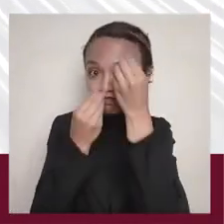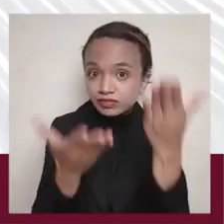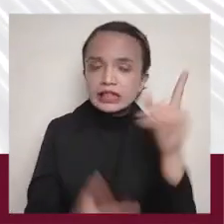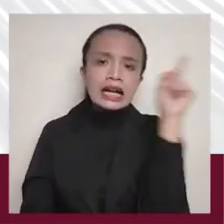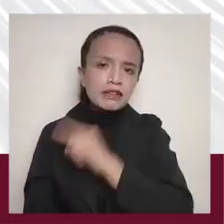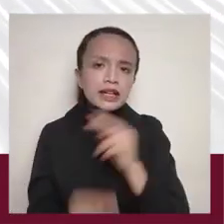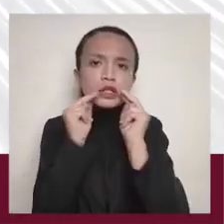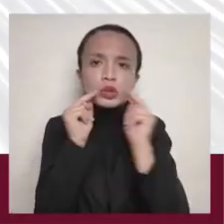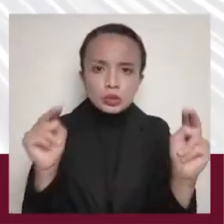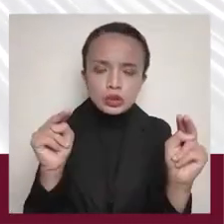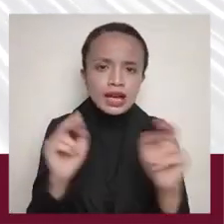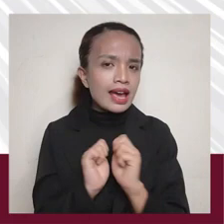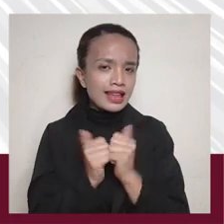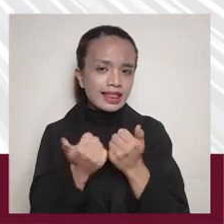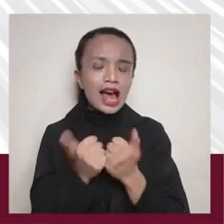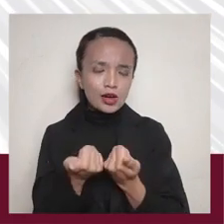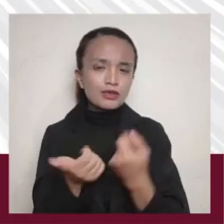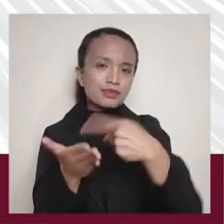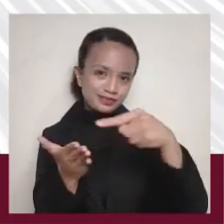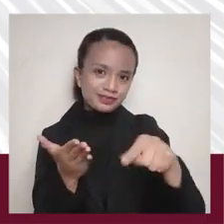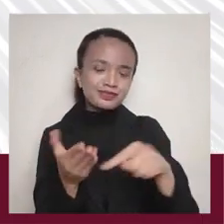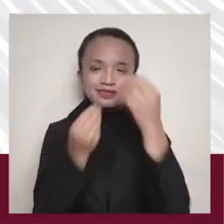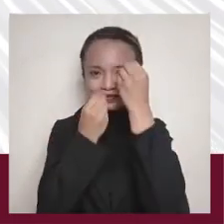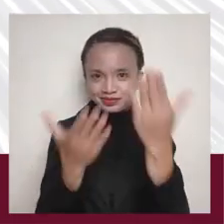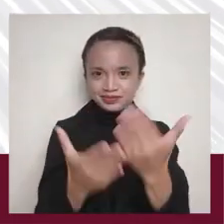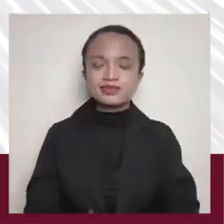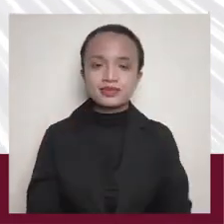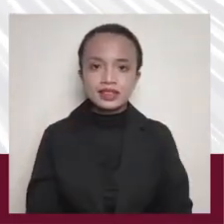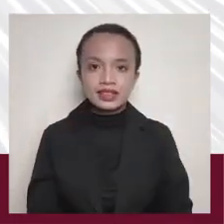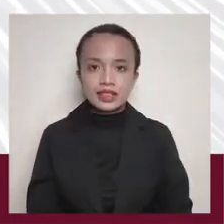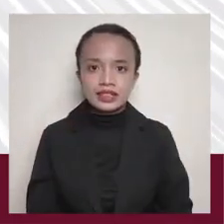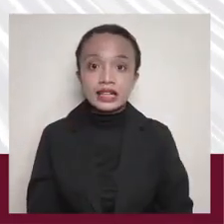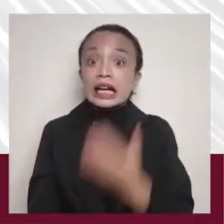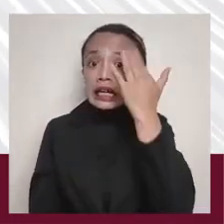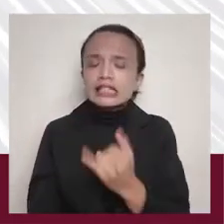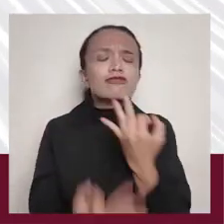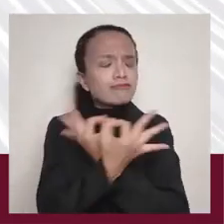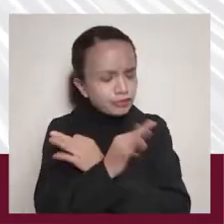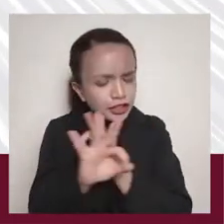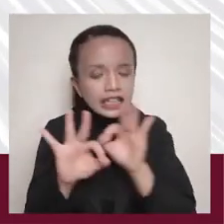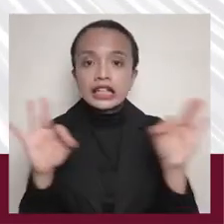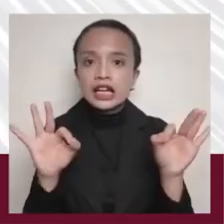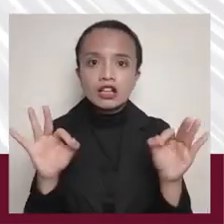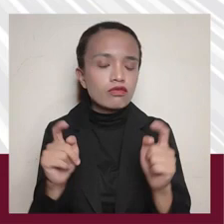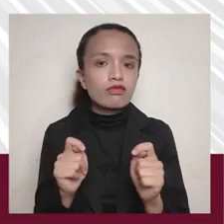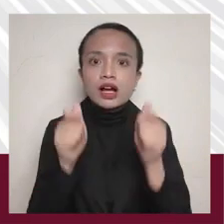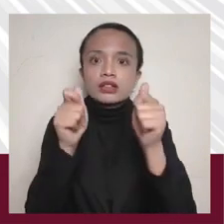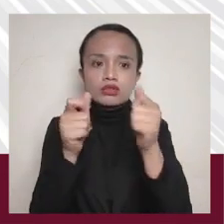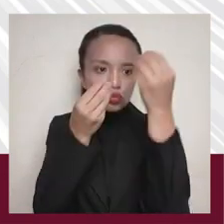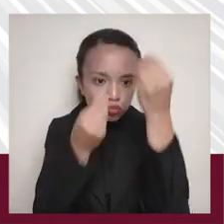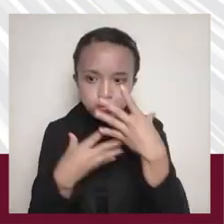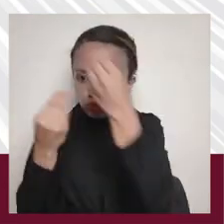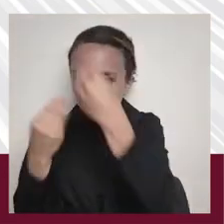misinformation, fake news at mga paraan kung paano nga ba mag-fact-check. Dahil libre at mabilis makakuha ng impormasyon